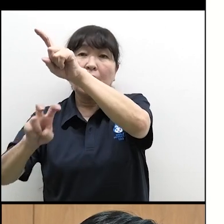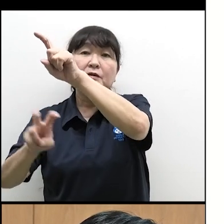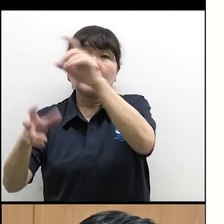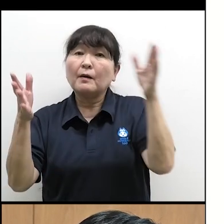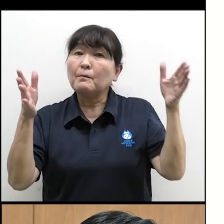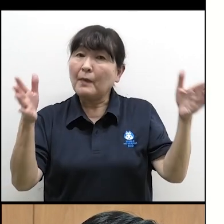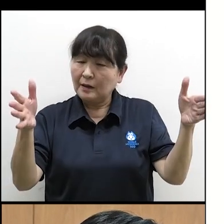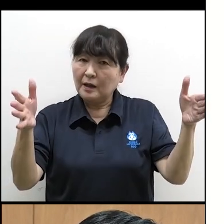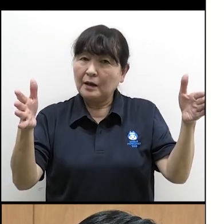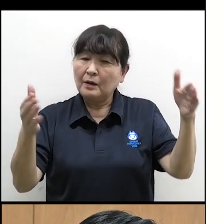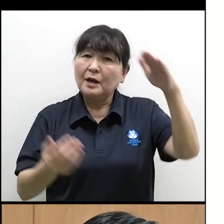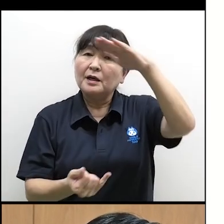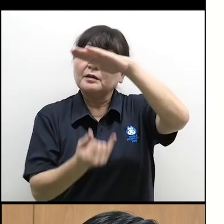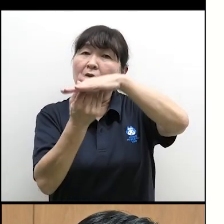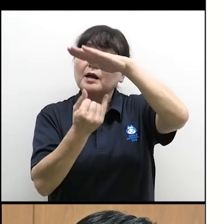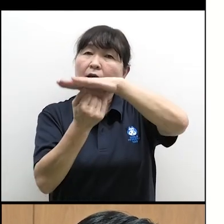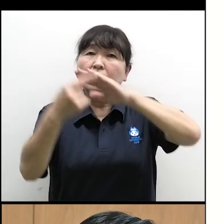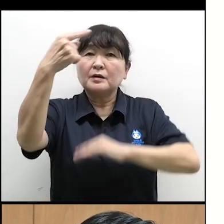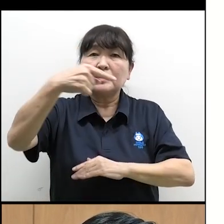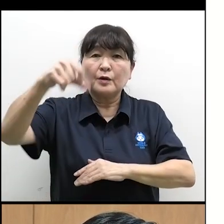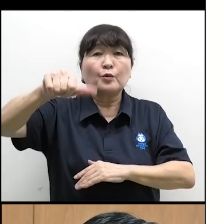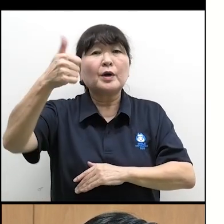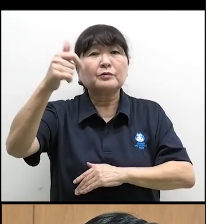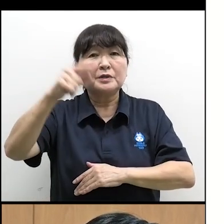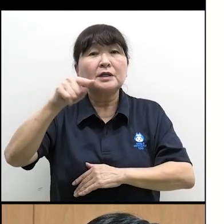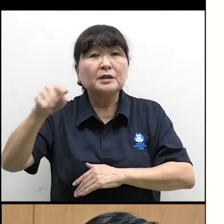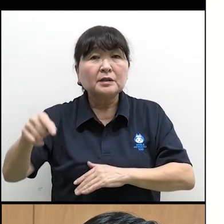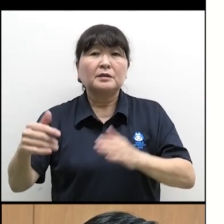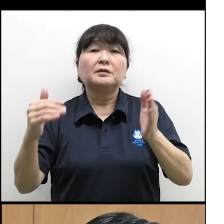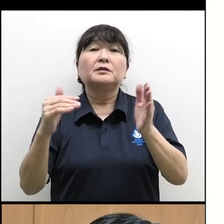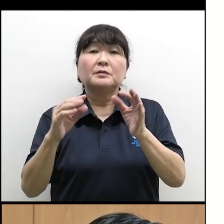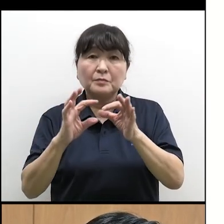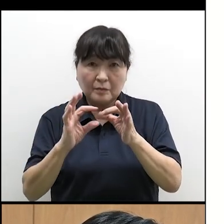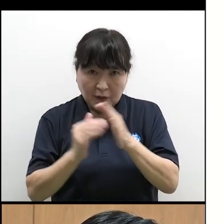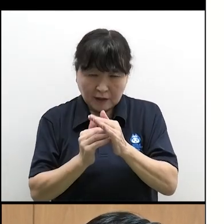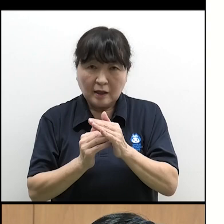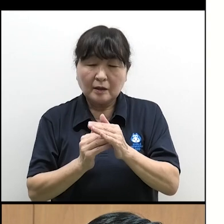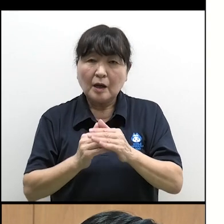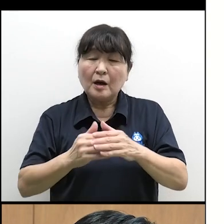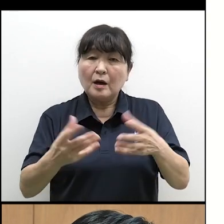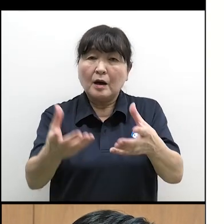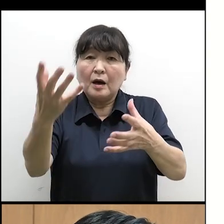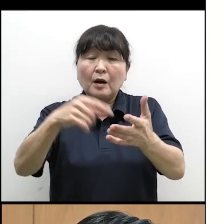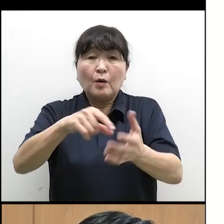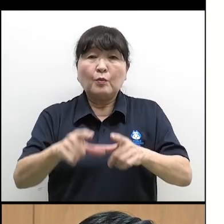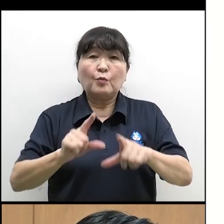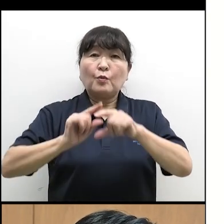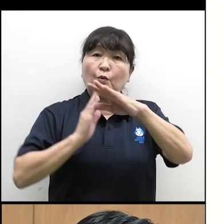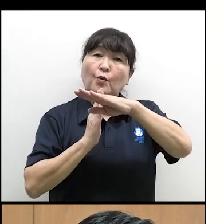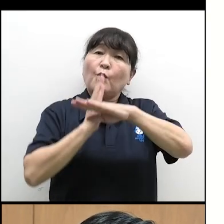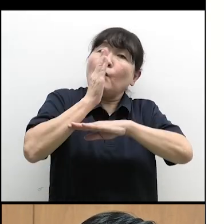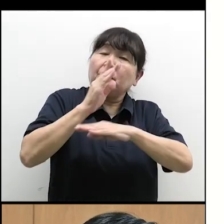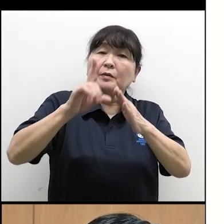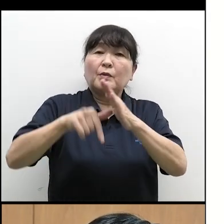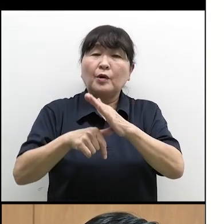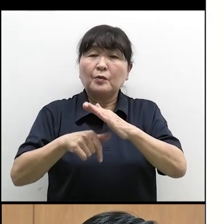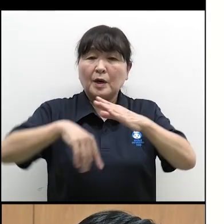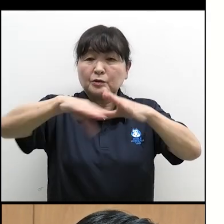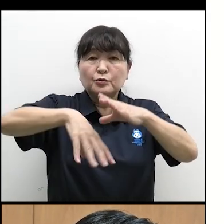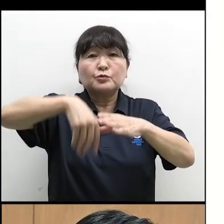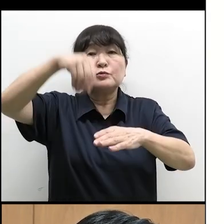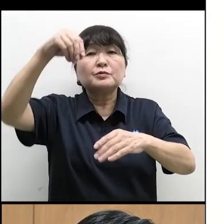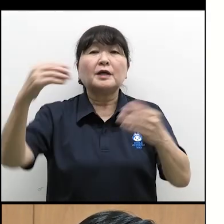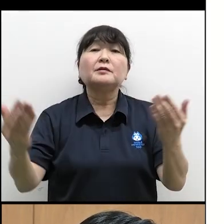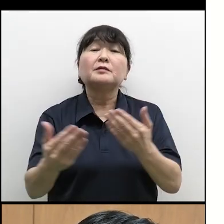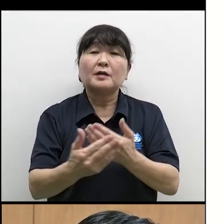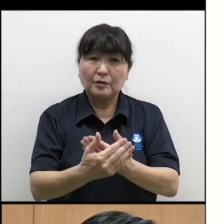は1500人となっており、応募者多数の場合は抽選となっております。対象者は宮崎市にお住